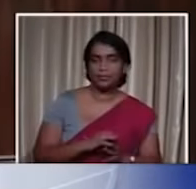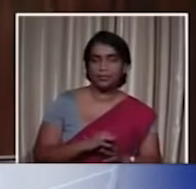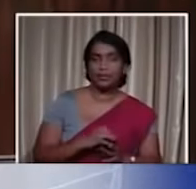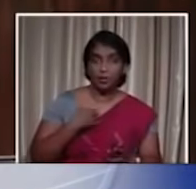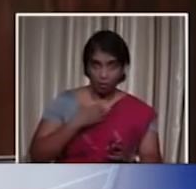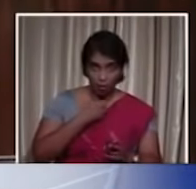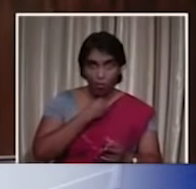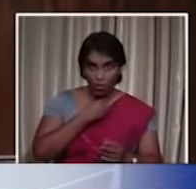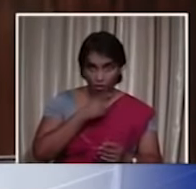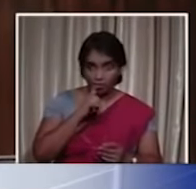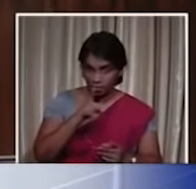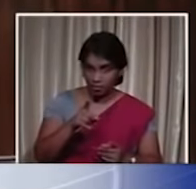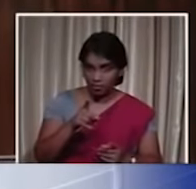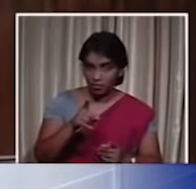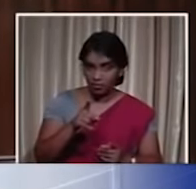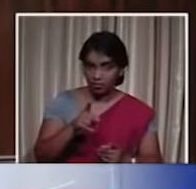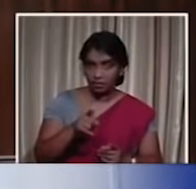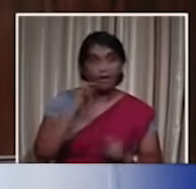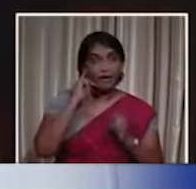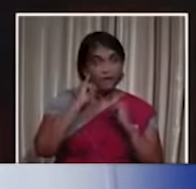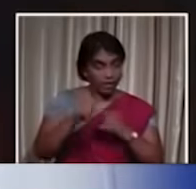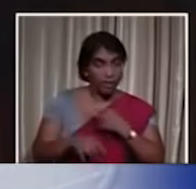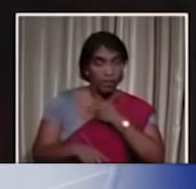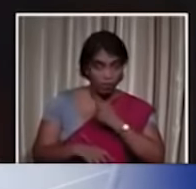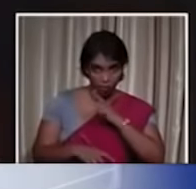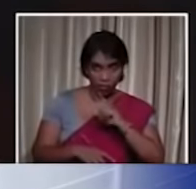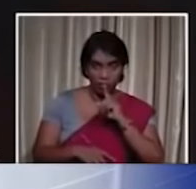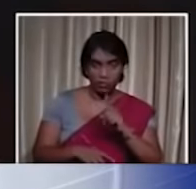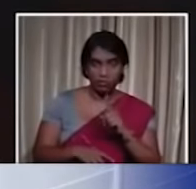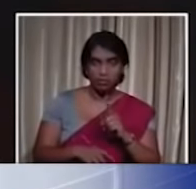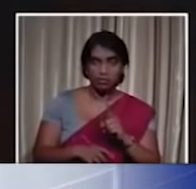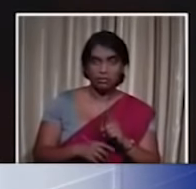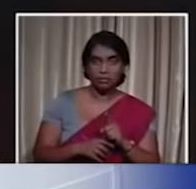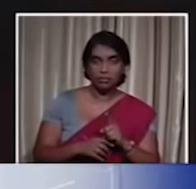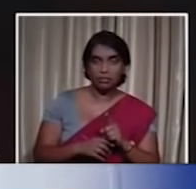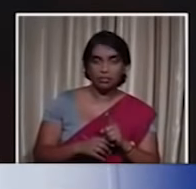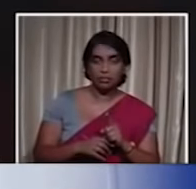கூறவில்லை. நீங்கள் எனது கருத்தை தவறாக அர்த்தப்படுத்துகின்றீர்கள்.